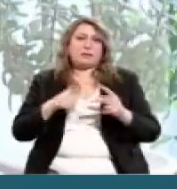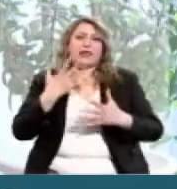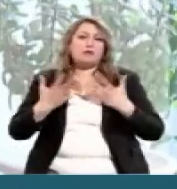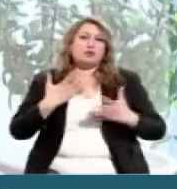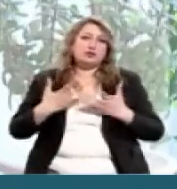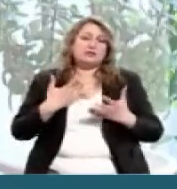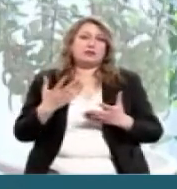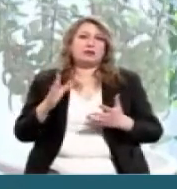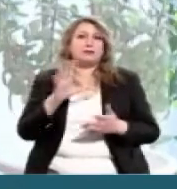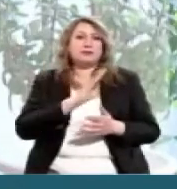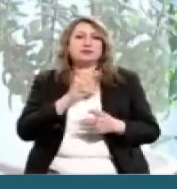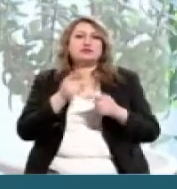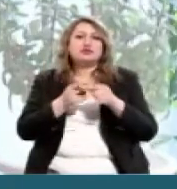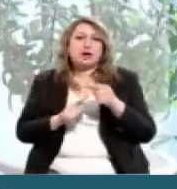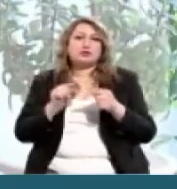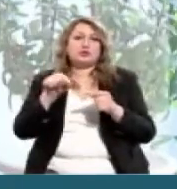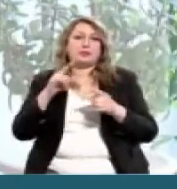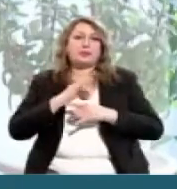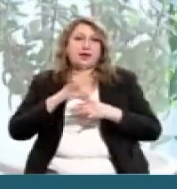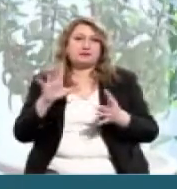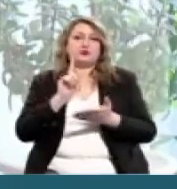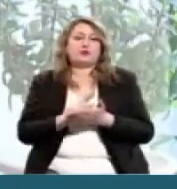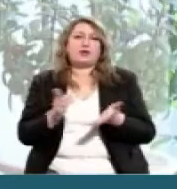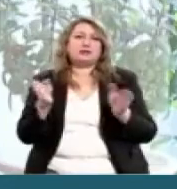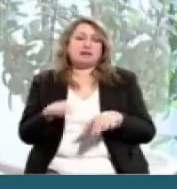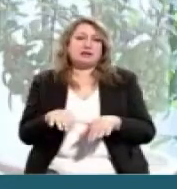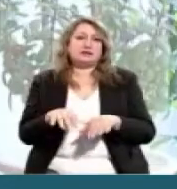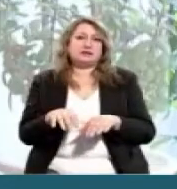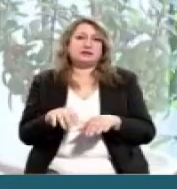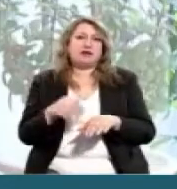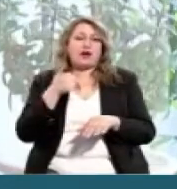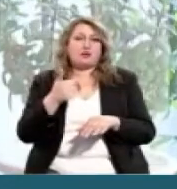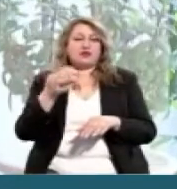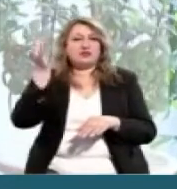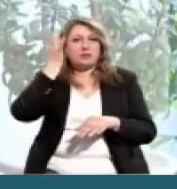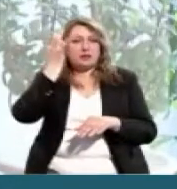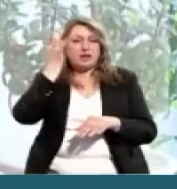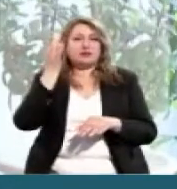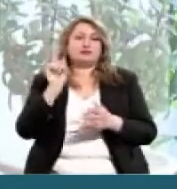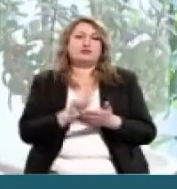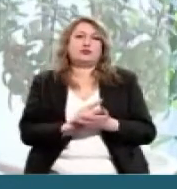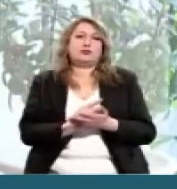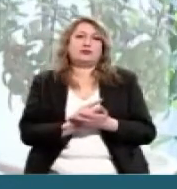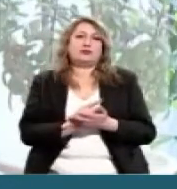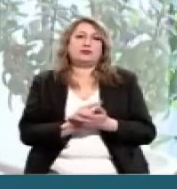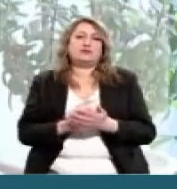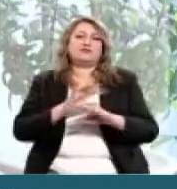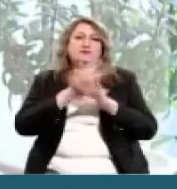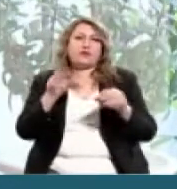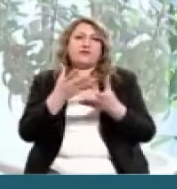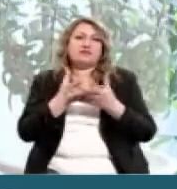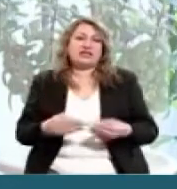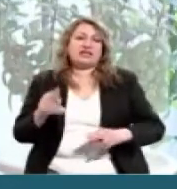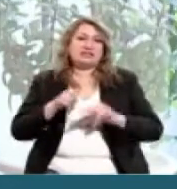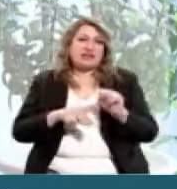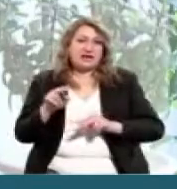эмоциями, быть частью праздника, чтобы осталось хорошее воспоминание, и чтобы все весеннее